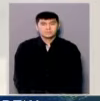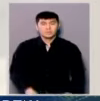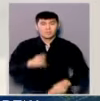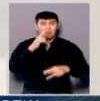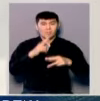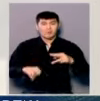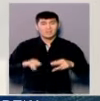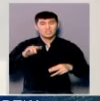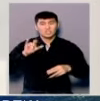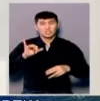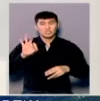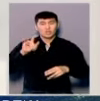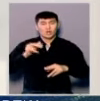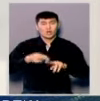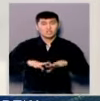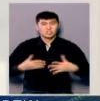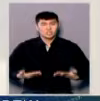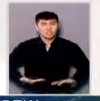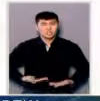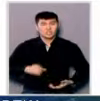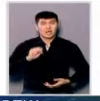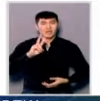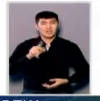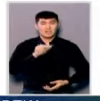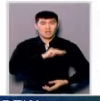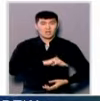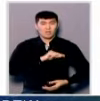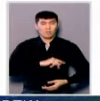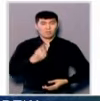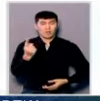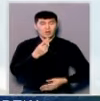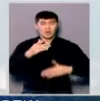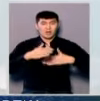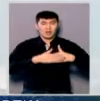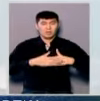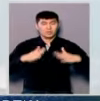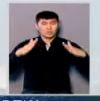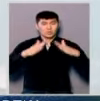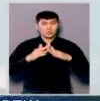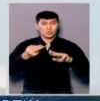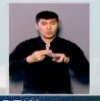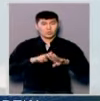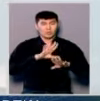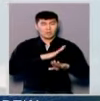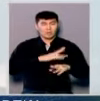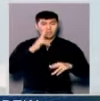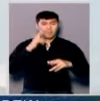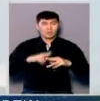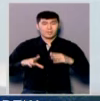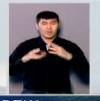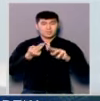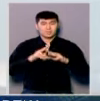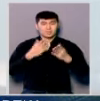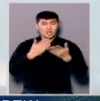Пропавший Тыныштык Уразалиев – житель села Аксай. Он работал охранником в одном из ближайших к его дому заведений. Последний раз ушел из